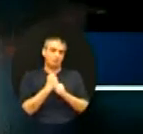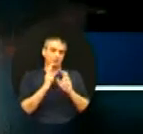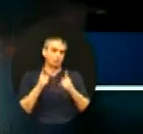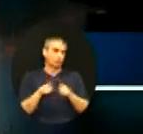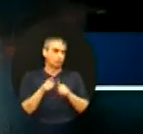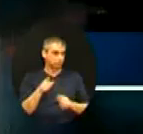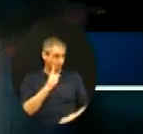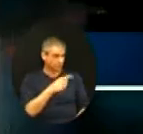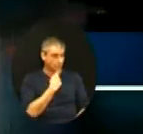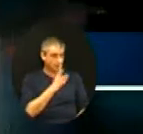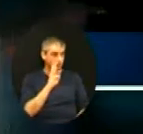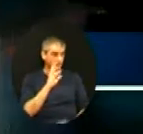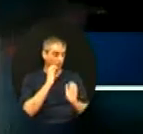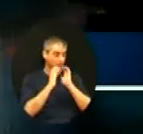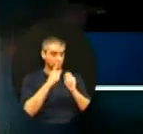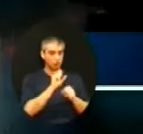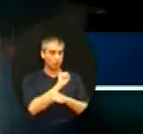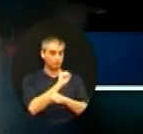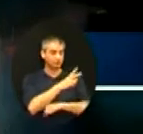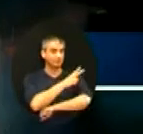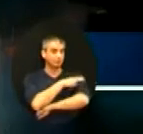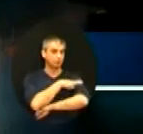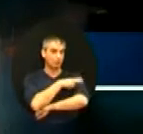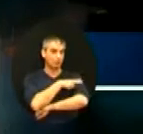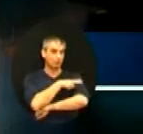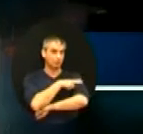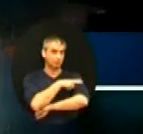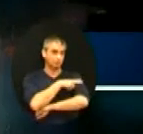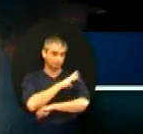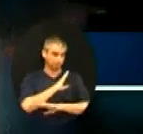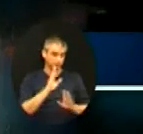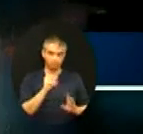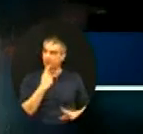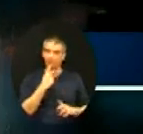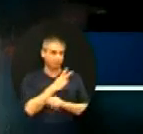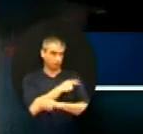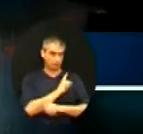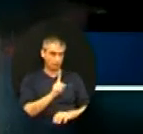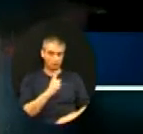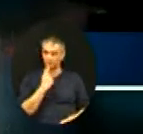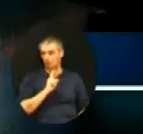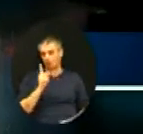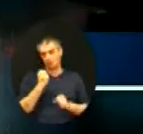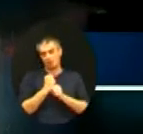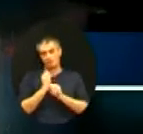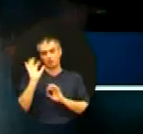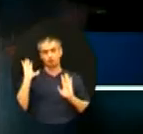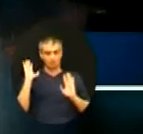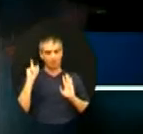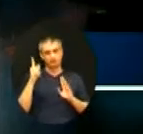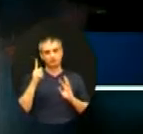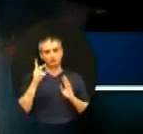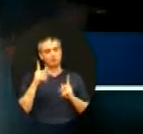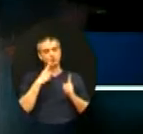הזאת. שלי, זאת אומרת שהתקשורת, האופוזיציה והמשטרה... לא אמרתי משטרה. משטרה לא. לא, היא עושה את העבודה שלה. זה